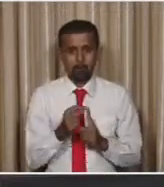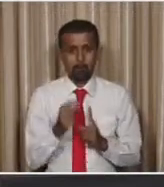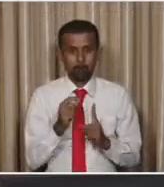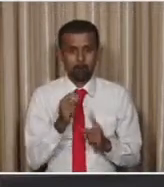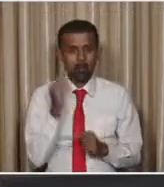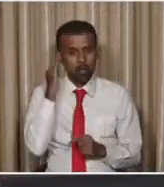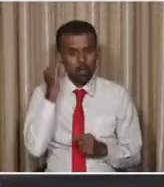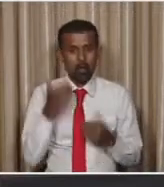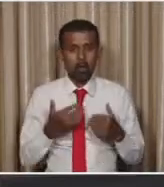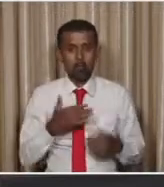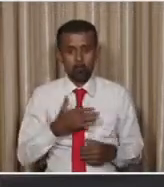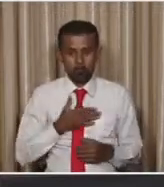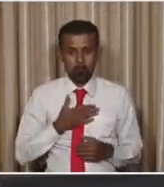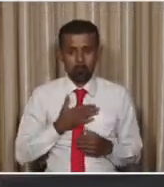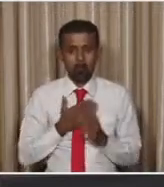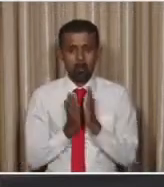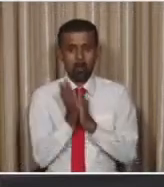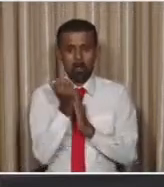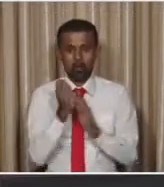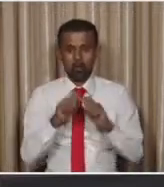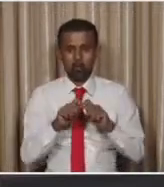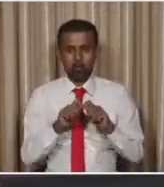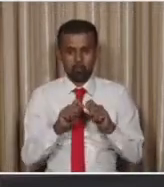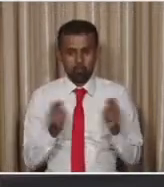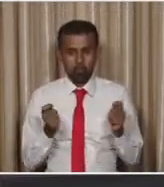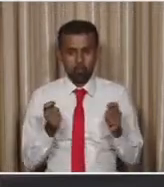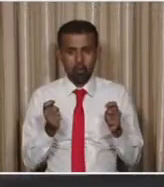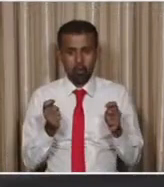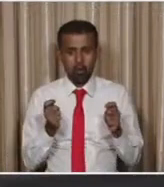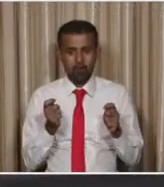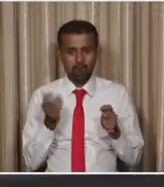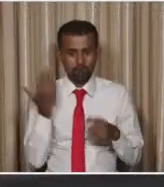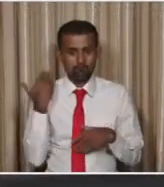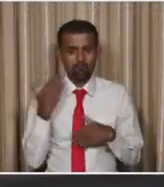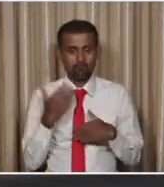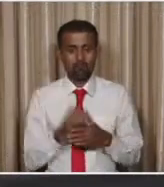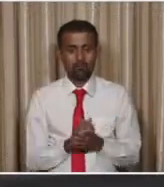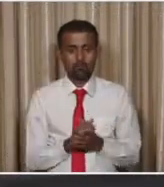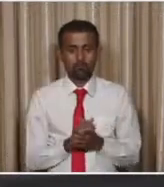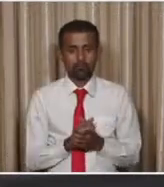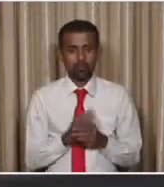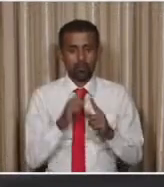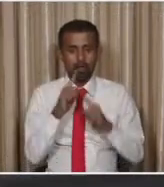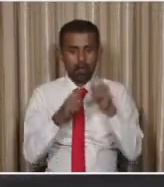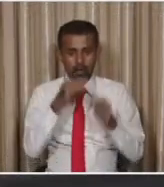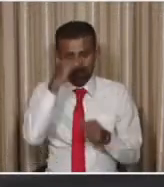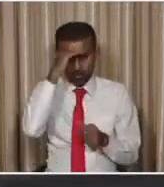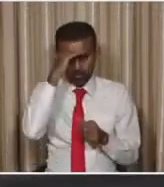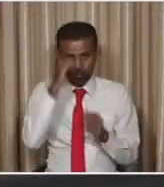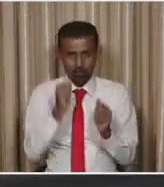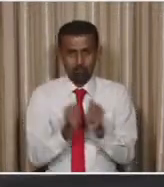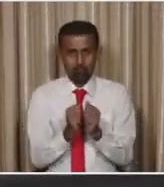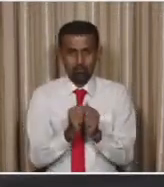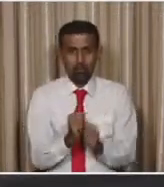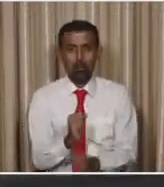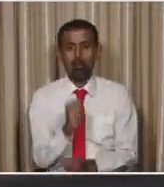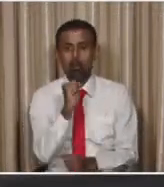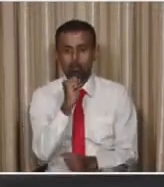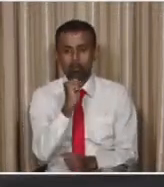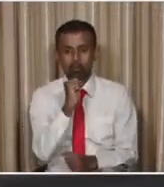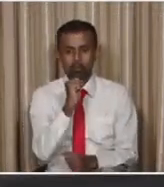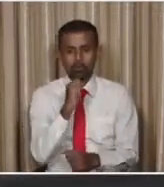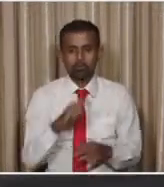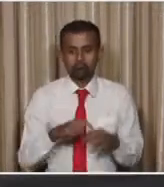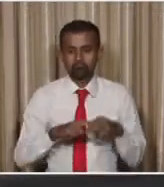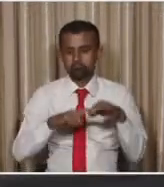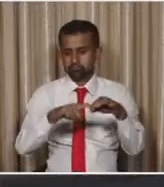lesa mage varaprasada ullangane wetcha mohotaka garu kathanayakatuma katayutu kare kohomada kiyana eka me welaye